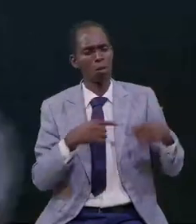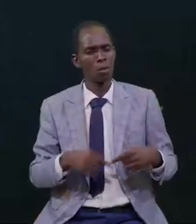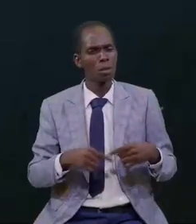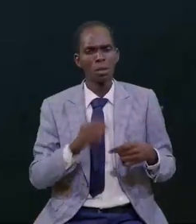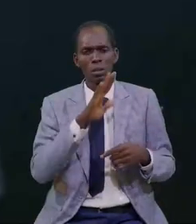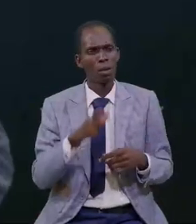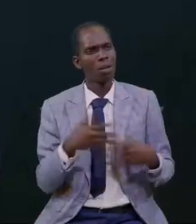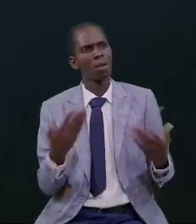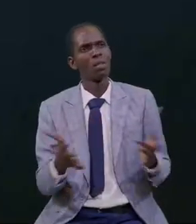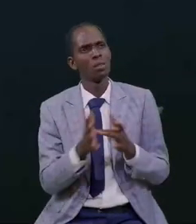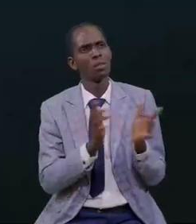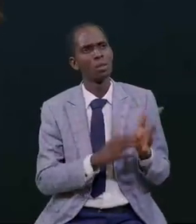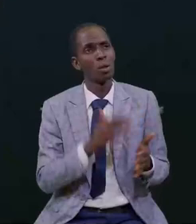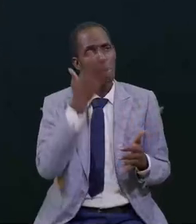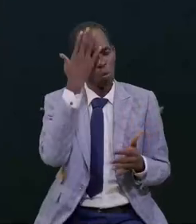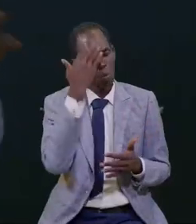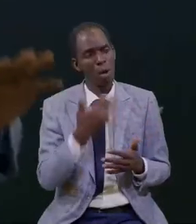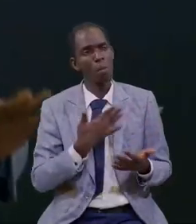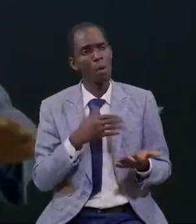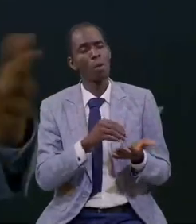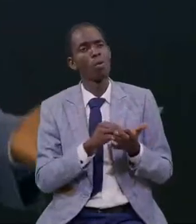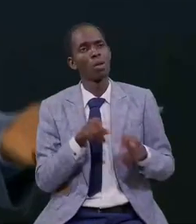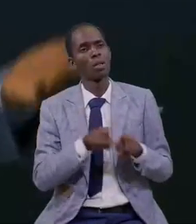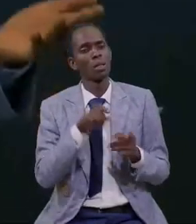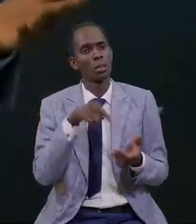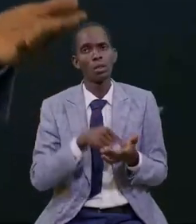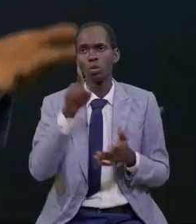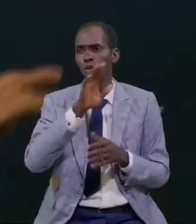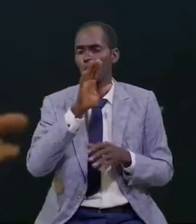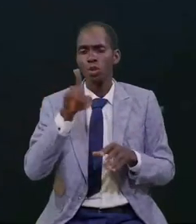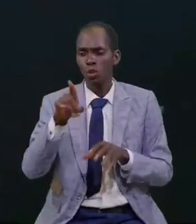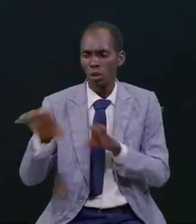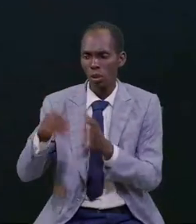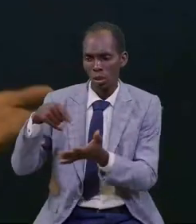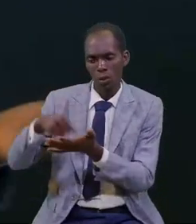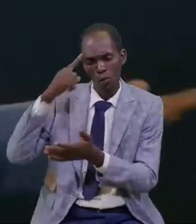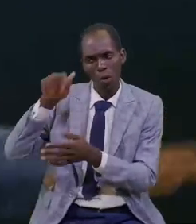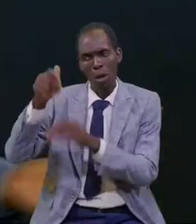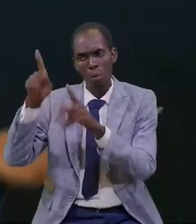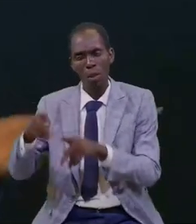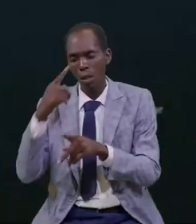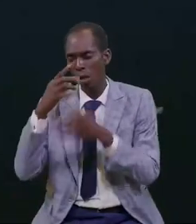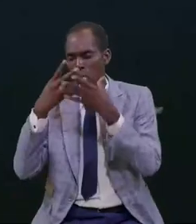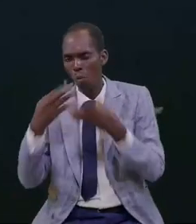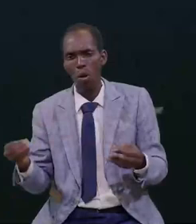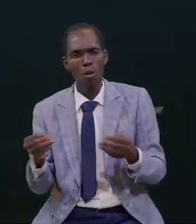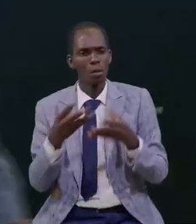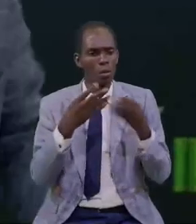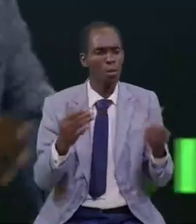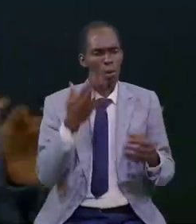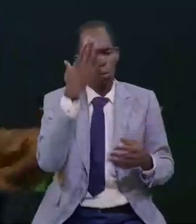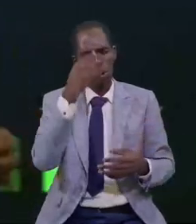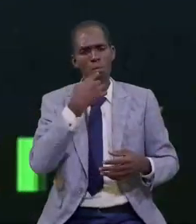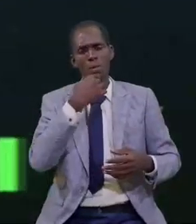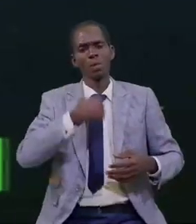et comme ça pourquoi est-ce que tu ne fais pas pour moi comme ça ou comme ça on n'argumente jamais avec lui il connaît son œuvre c'est comme si tu dis au